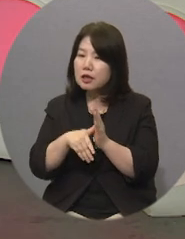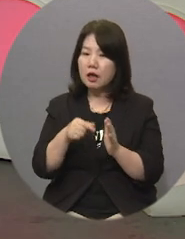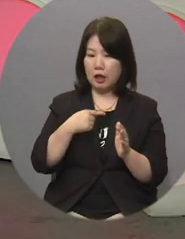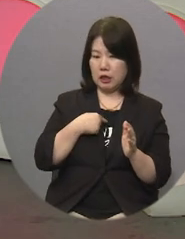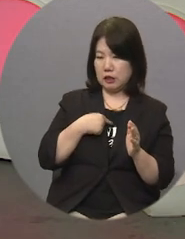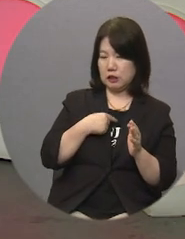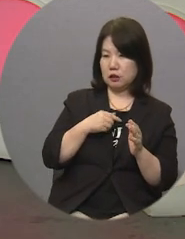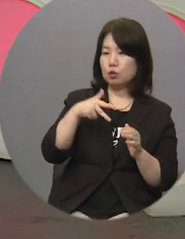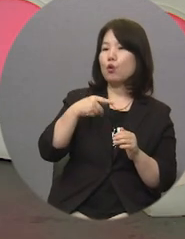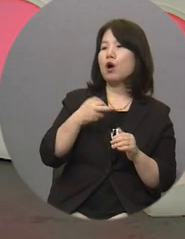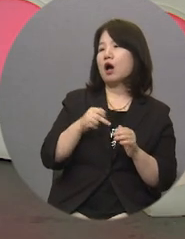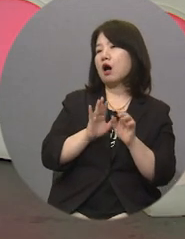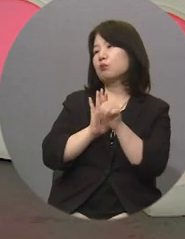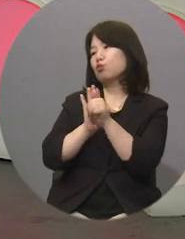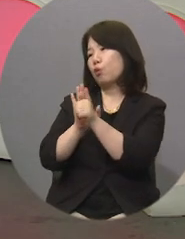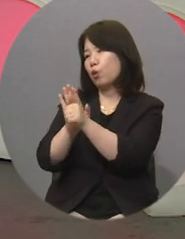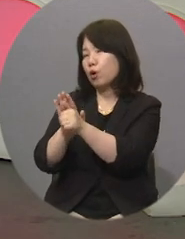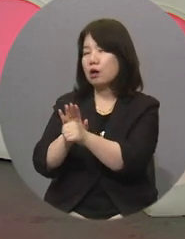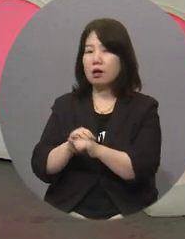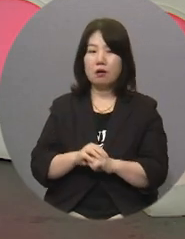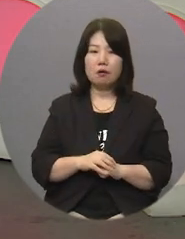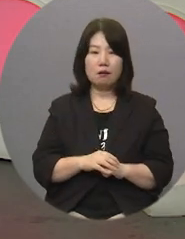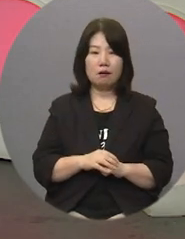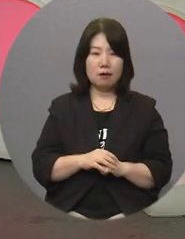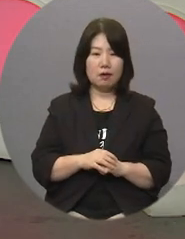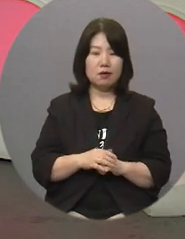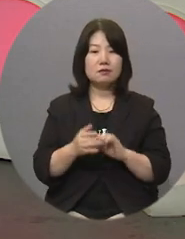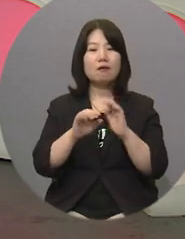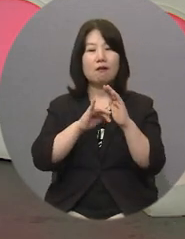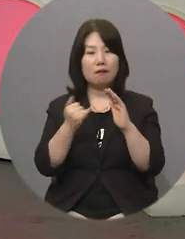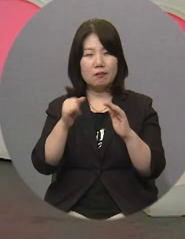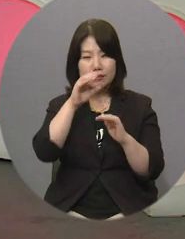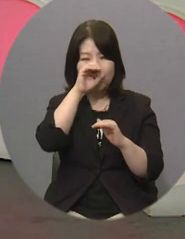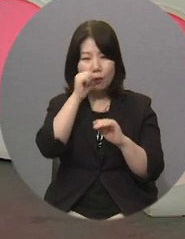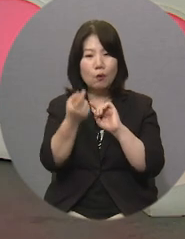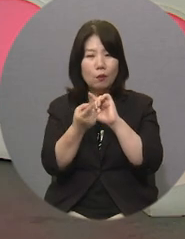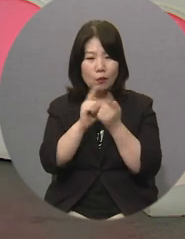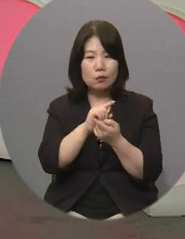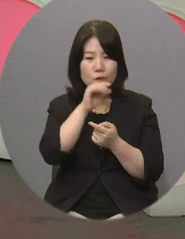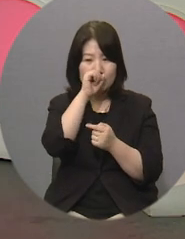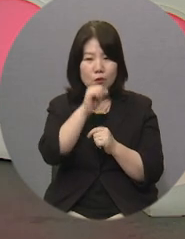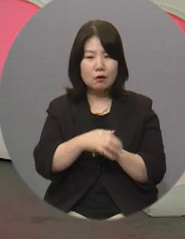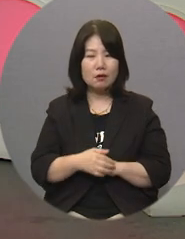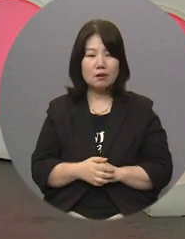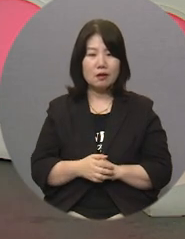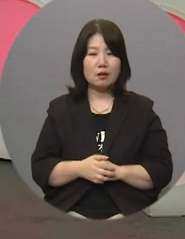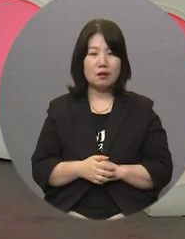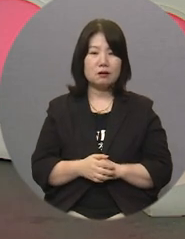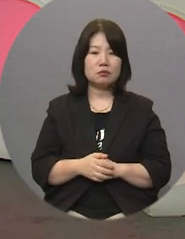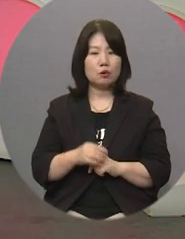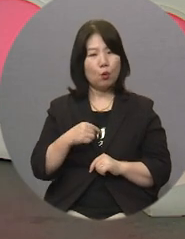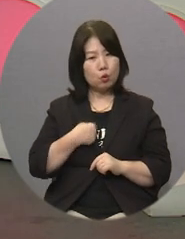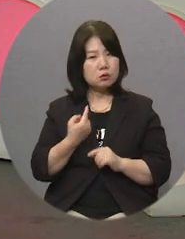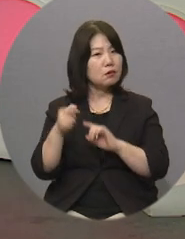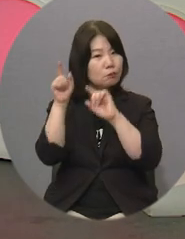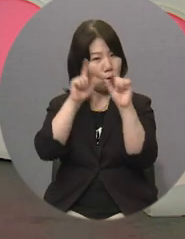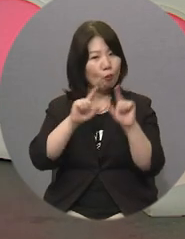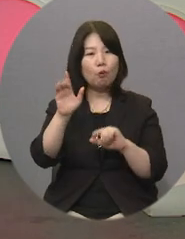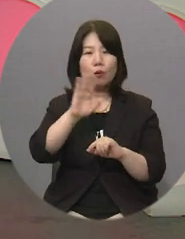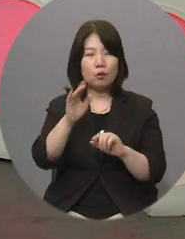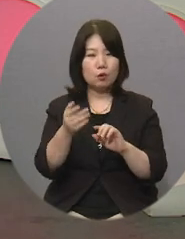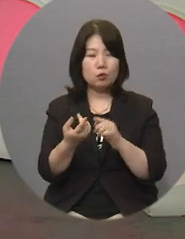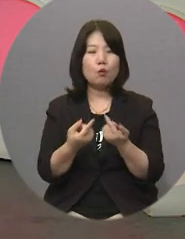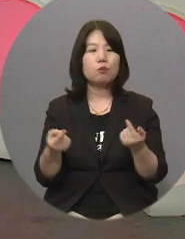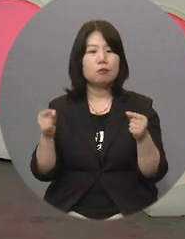잘한 그 조카가 힘이 돼요. 가족이 있다는 게 좋은 거죠. 그러니까. 그리고 또 세상은 혼자 갈 수 없다는 거.